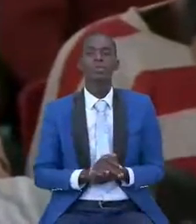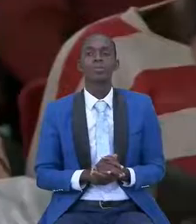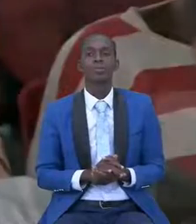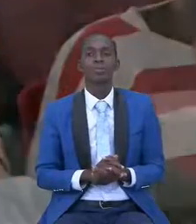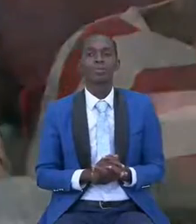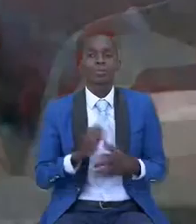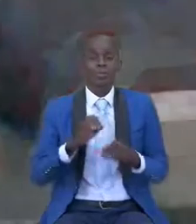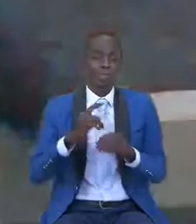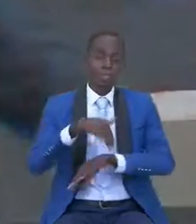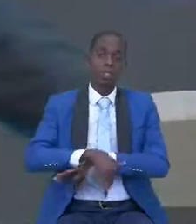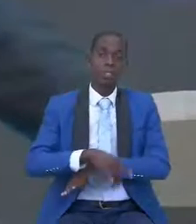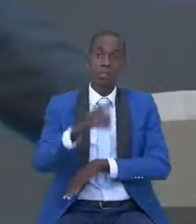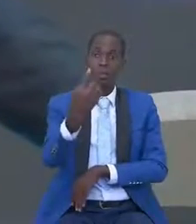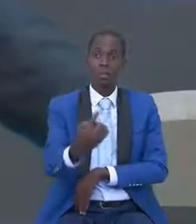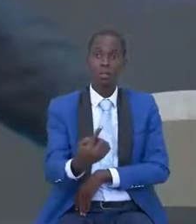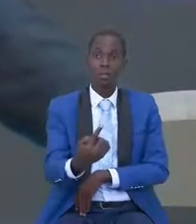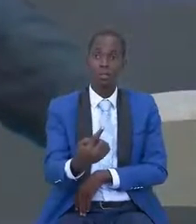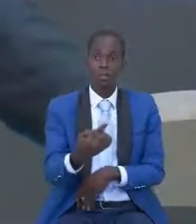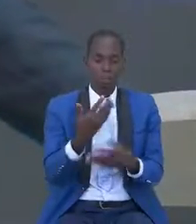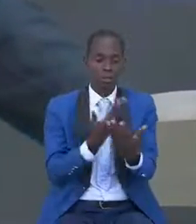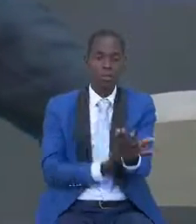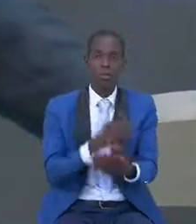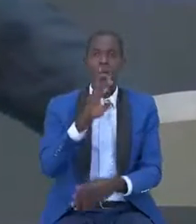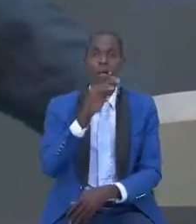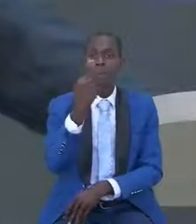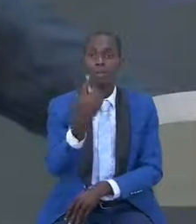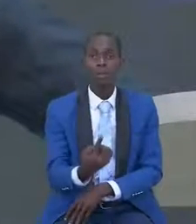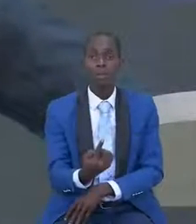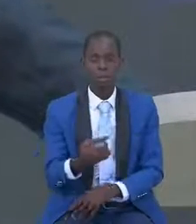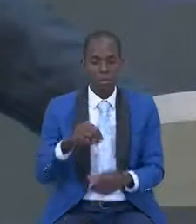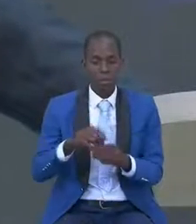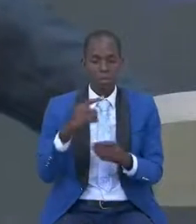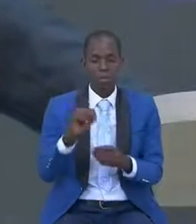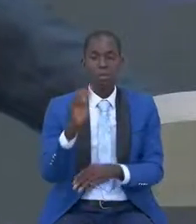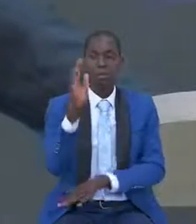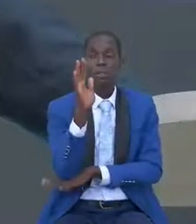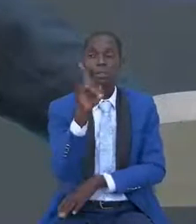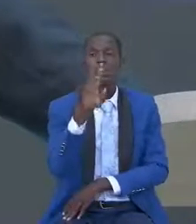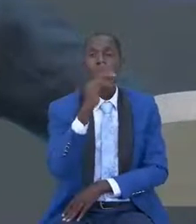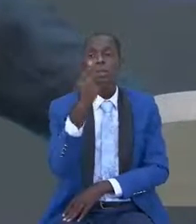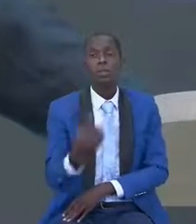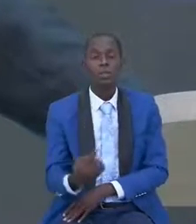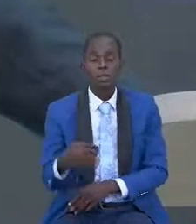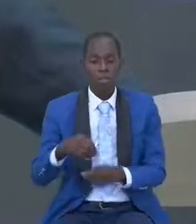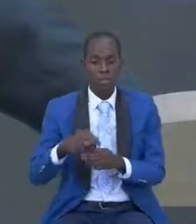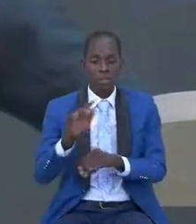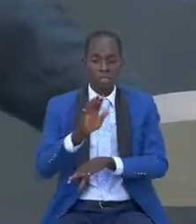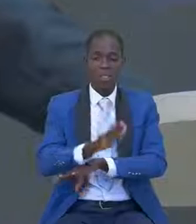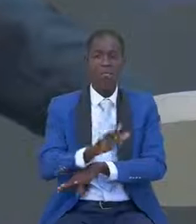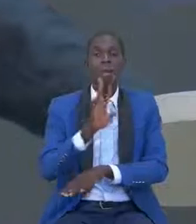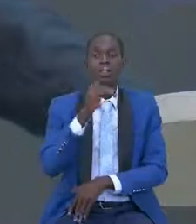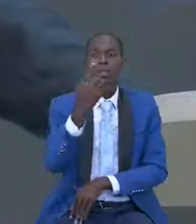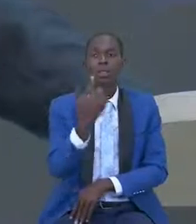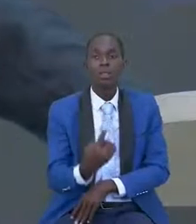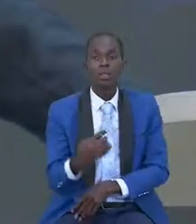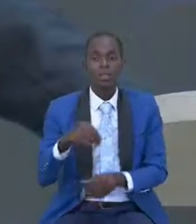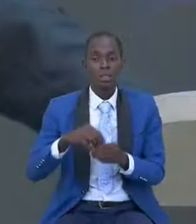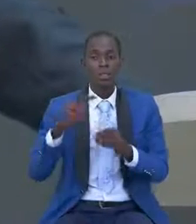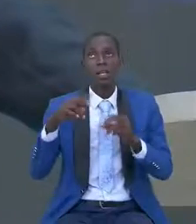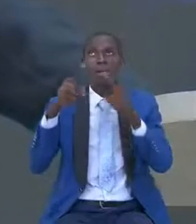Dans la nuit, le matin, dans la journée, le soir, au